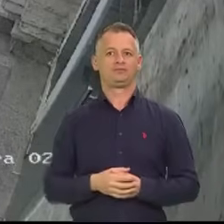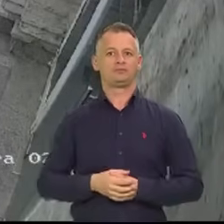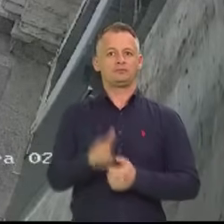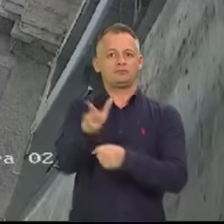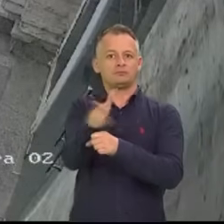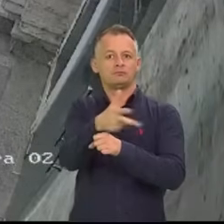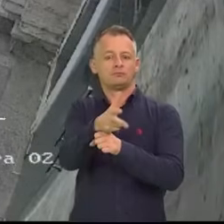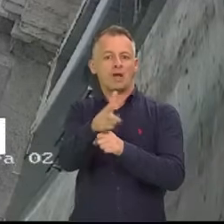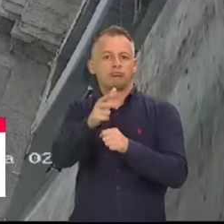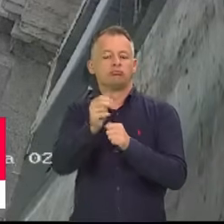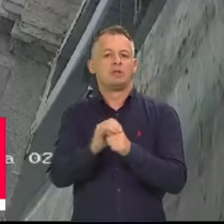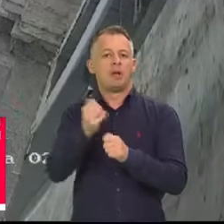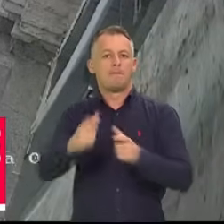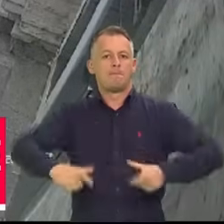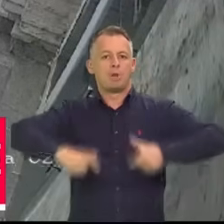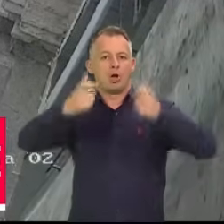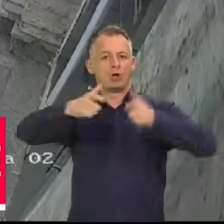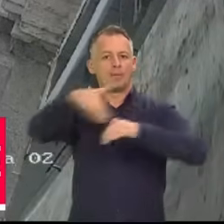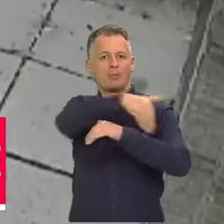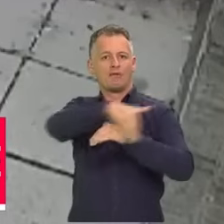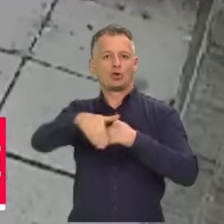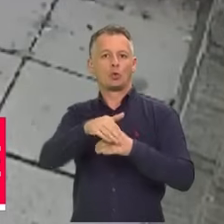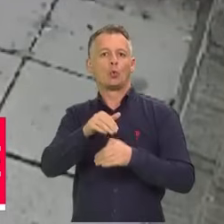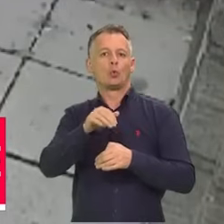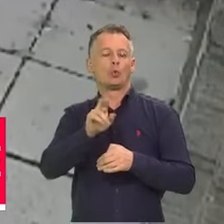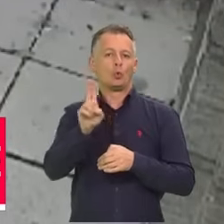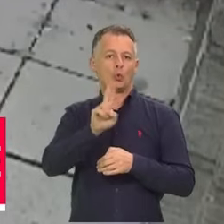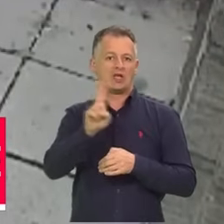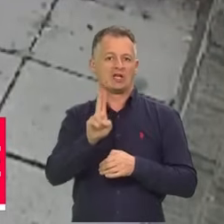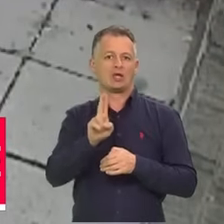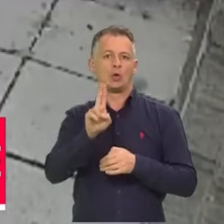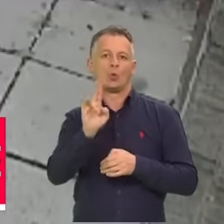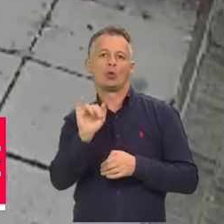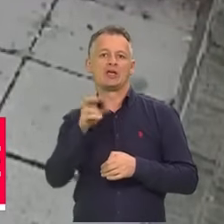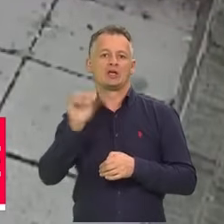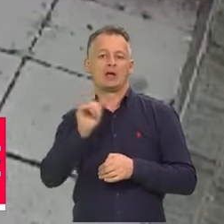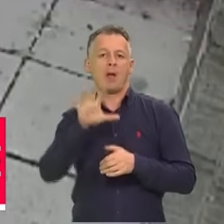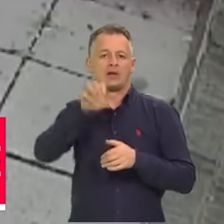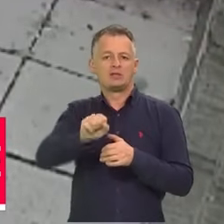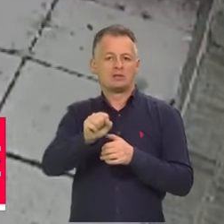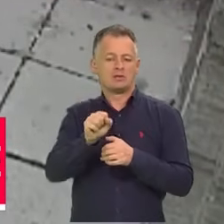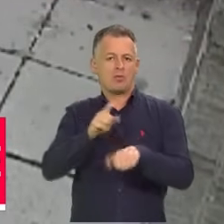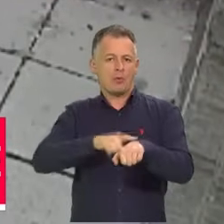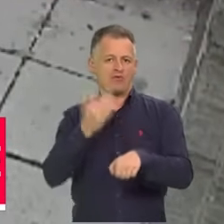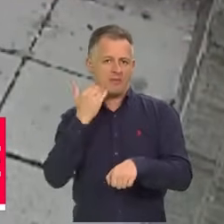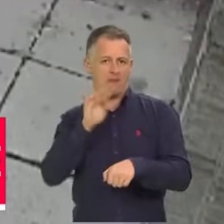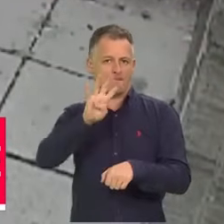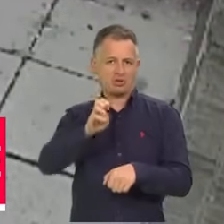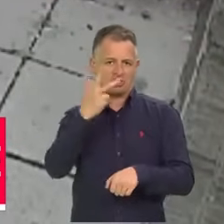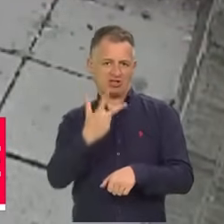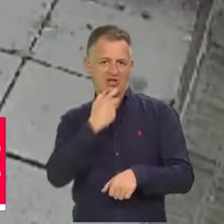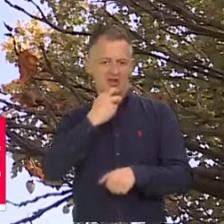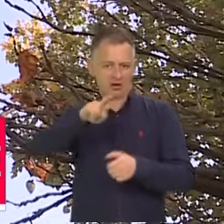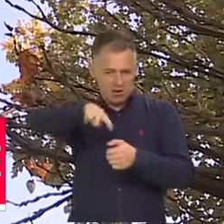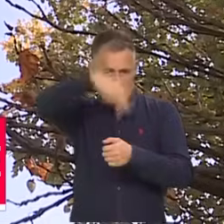Camerele de supraveghere de la blocul de pe Bulevardul Unirii, unde s-a întâmplat totul, au surprins momentul în care femeia de 43 de ani se prăbușește pe